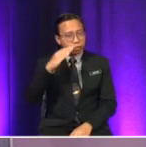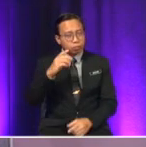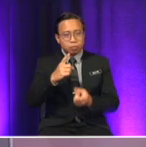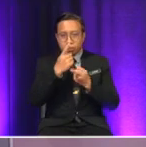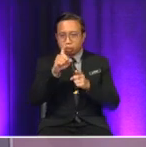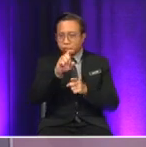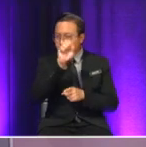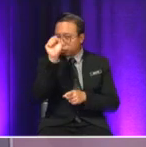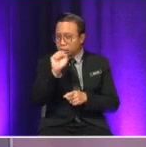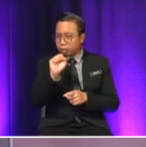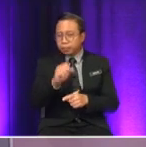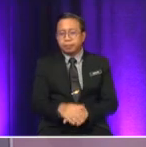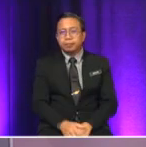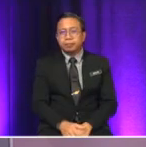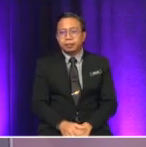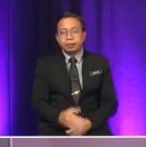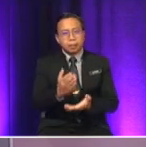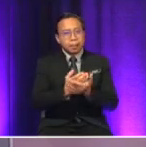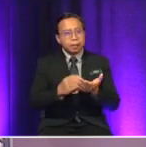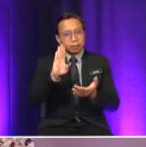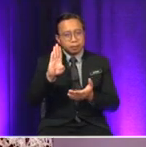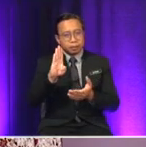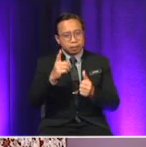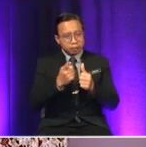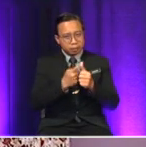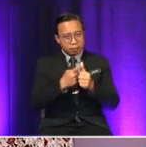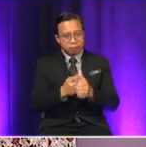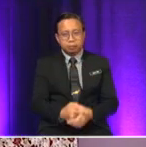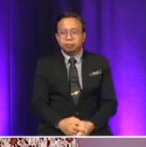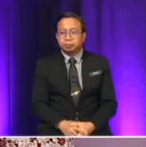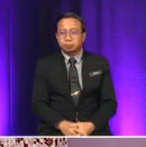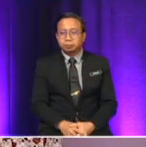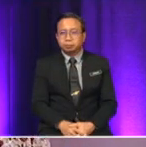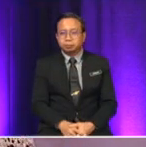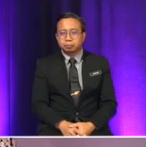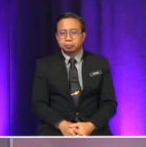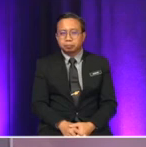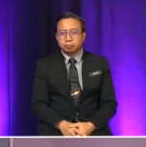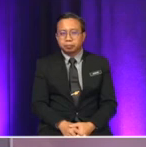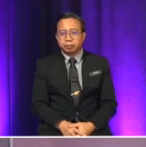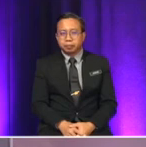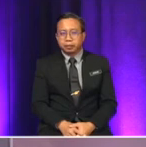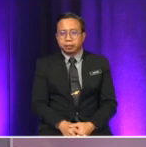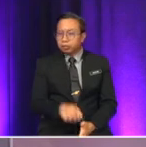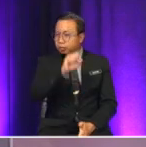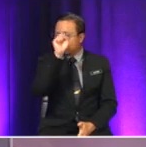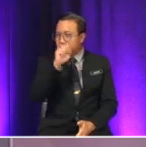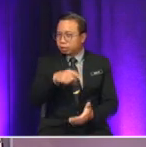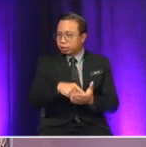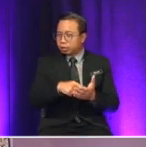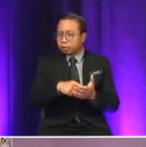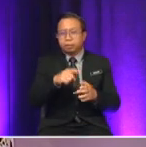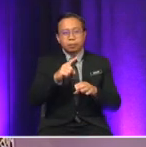soalan bahagian A. Soalan bahagian B yang pertama. Okey. Baik, soalan ini saya tujukan